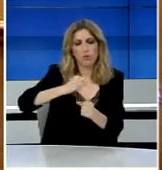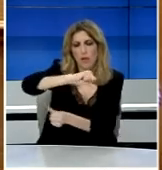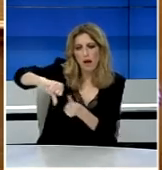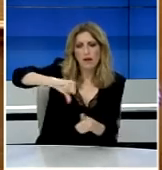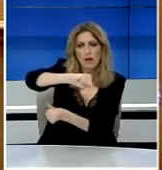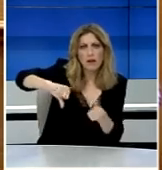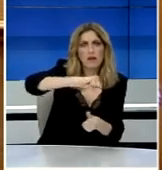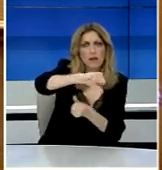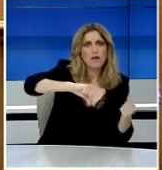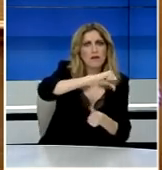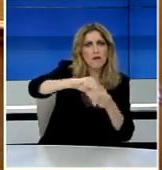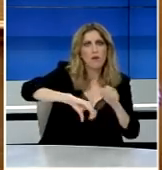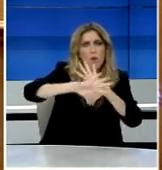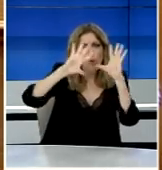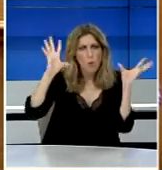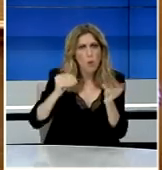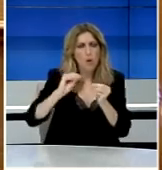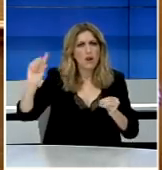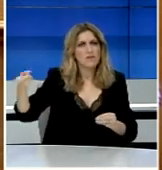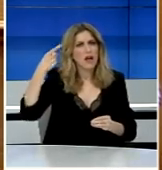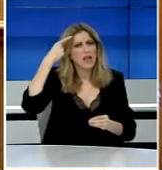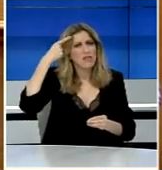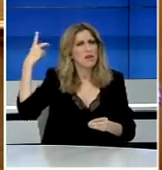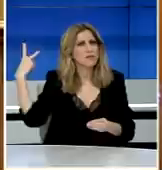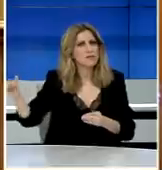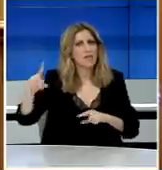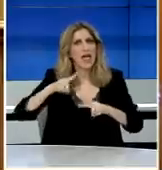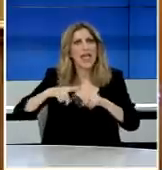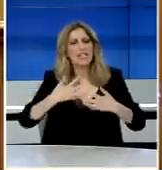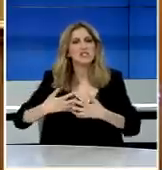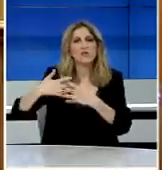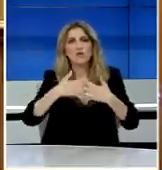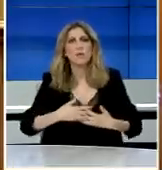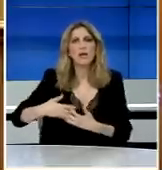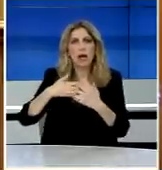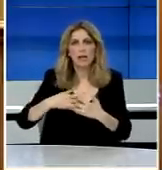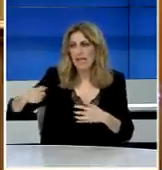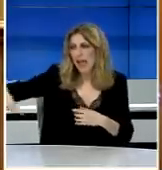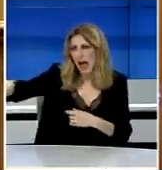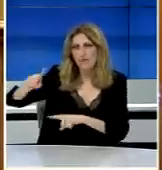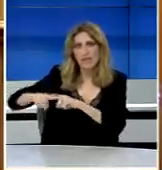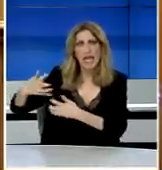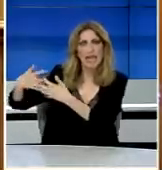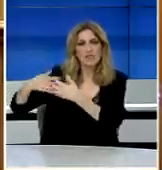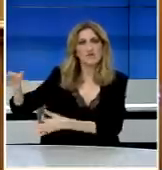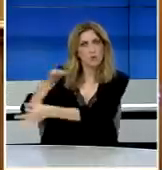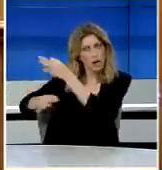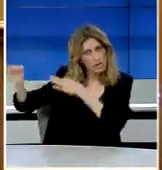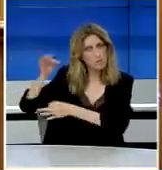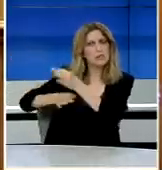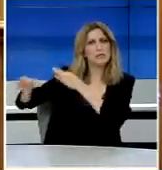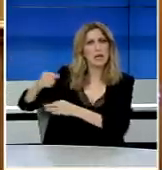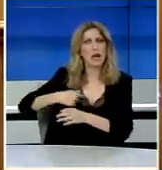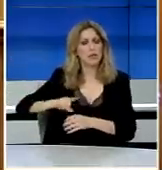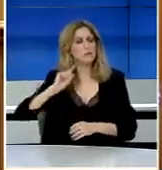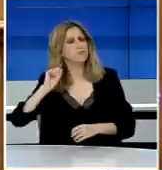που υπήρχαν στα κοιτάπια, στα συρτάρια του Συνδέσμου Ελληνών Βιομηχάνων. Μας τις λέγανε και εμάς αυτές τις ιδέες. Εσείς τις έχετε μέσα στο Μαξίμου αυτές τις ιδέες